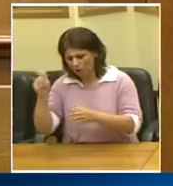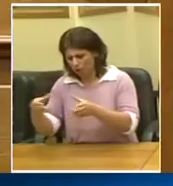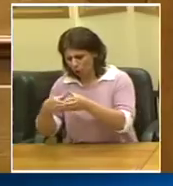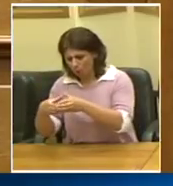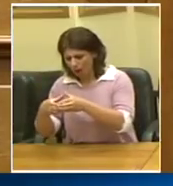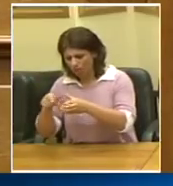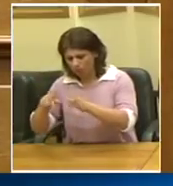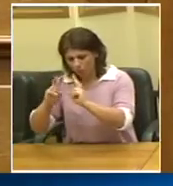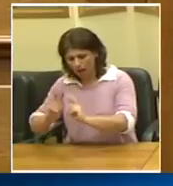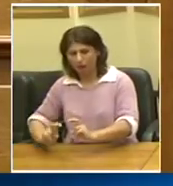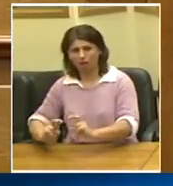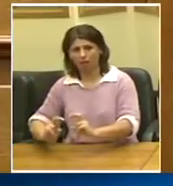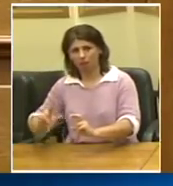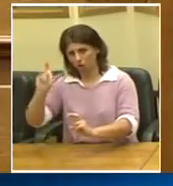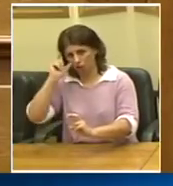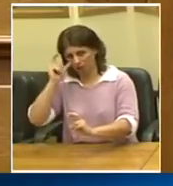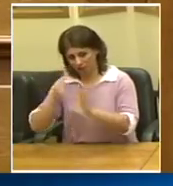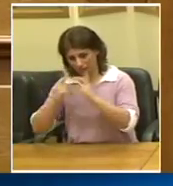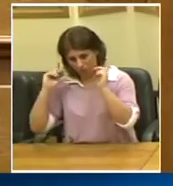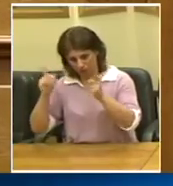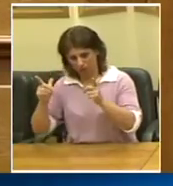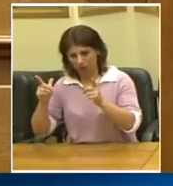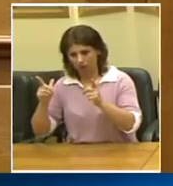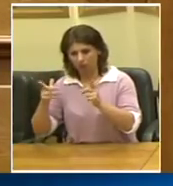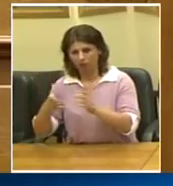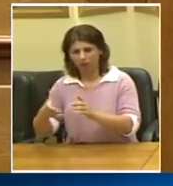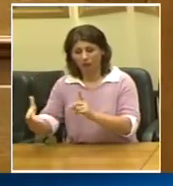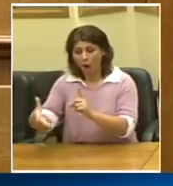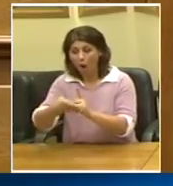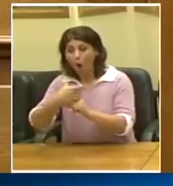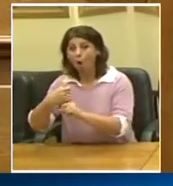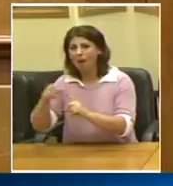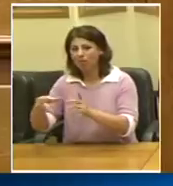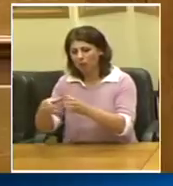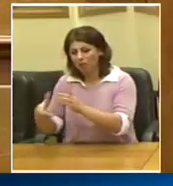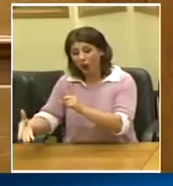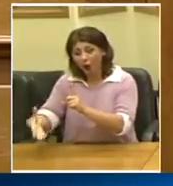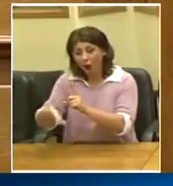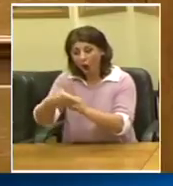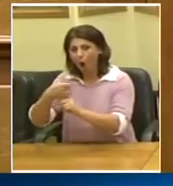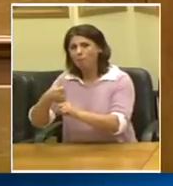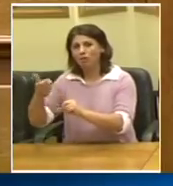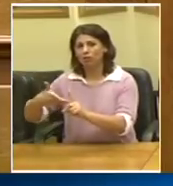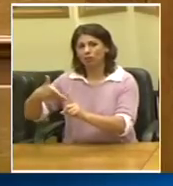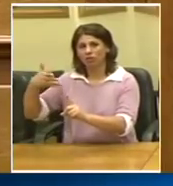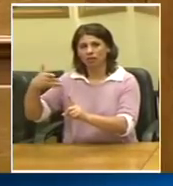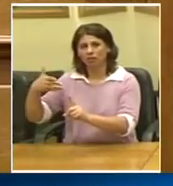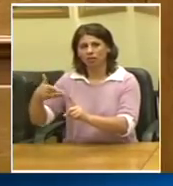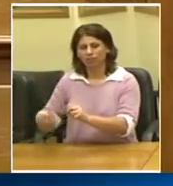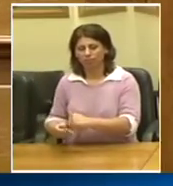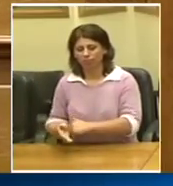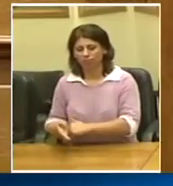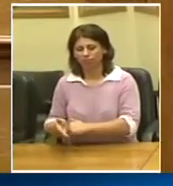στη Νέα Δημοκρατία και που τον κρατάει όμηρο, σήκωσε σημαία αντιπαράθεσης για το ζήτημα